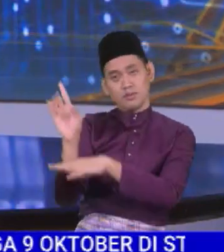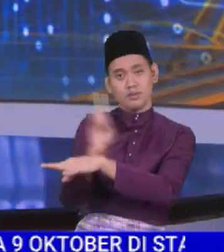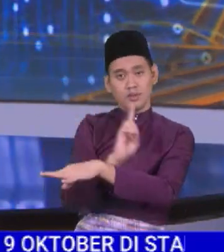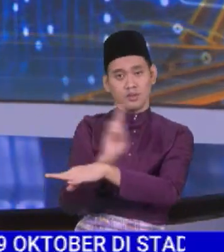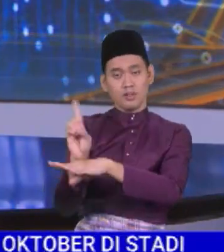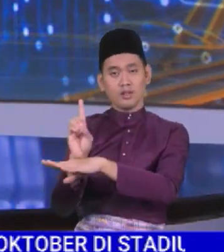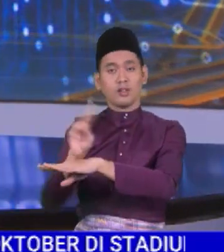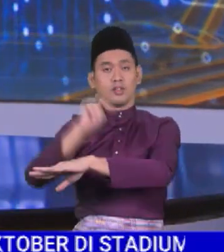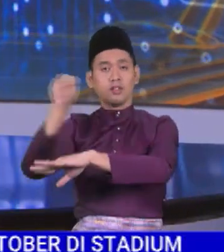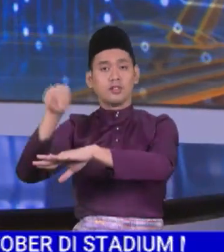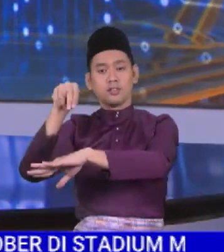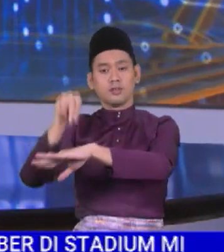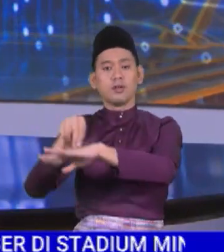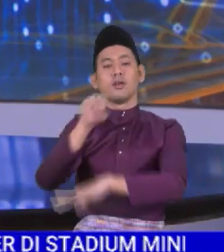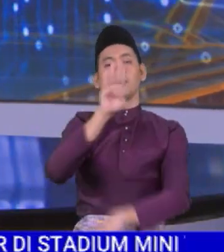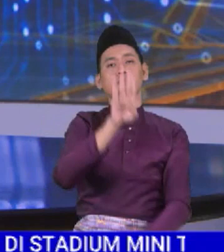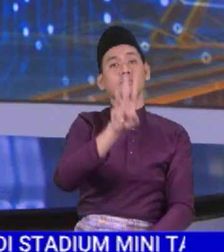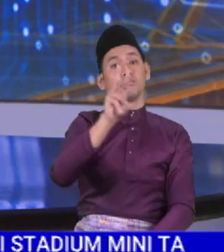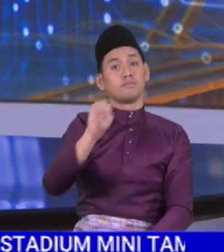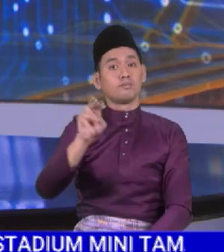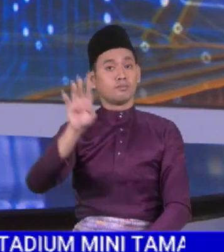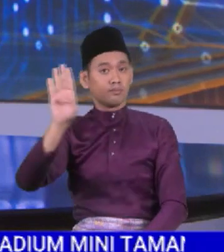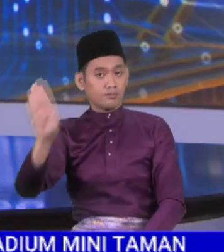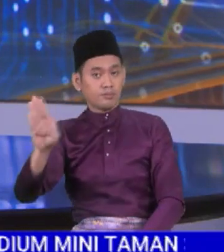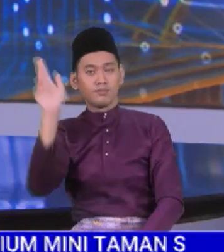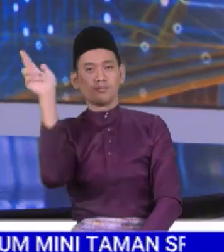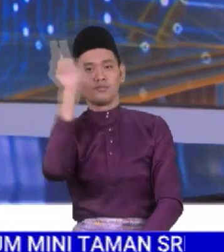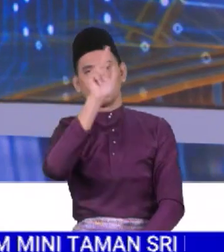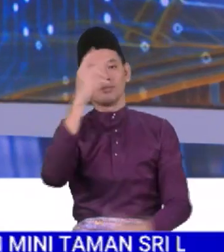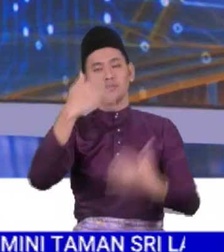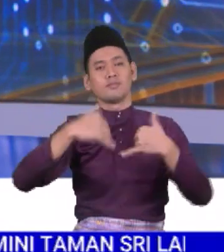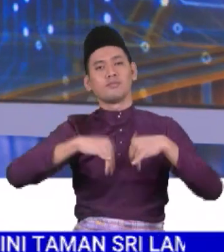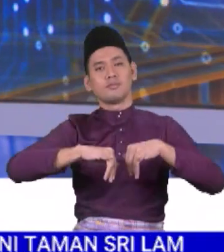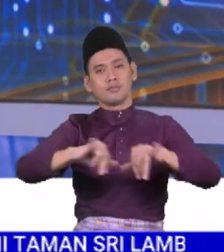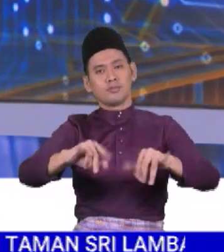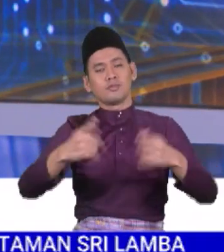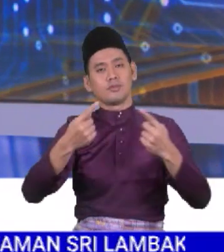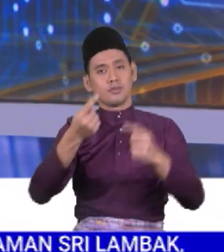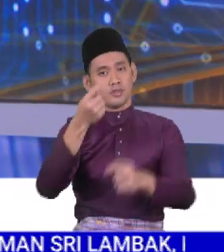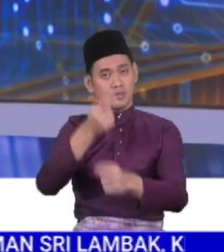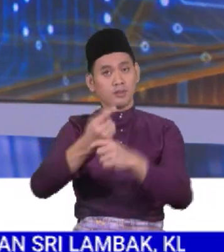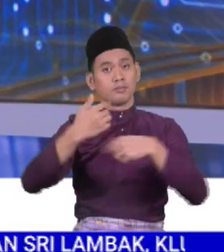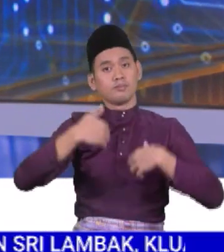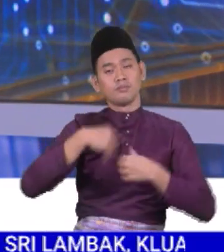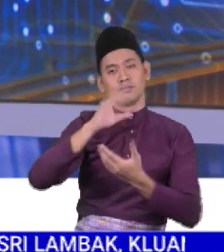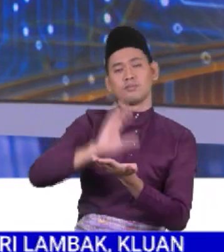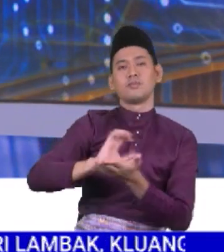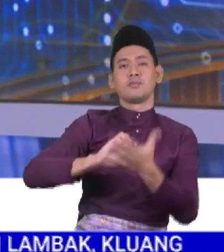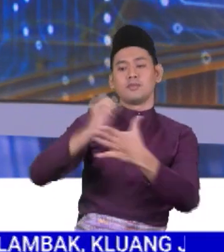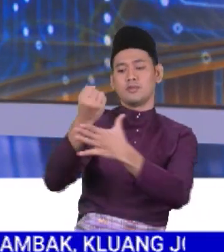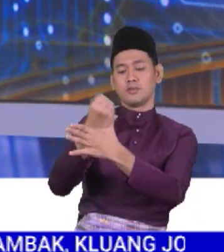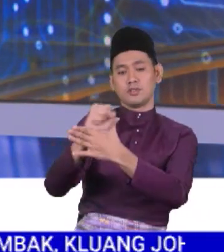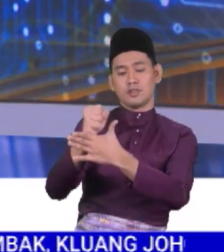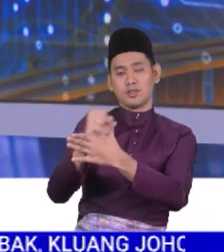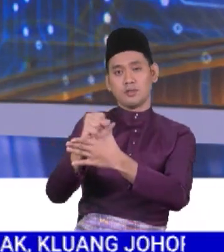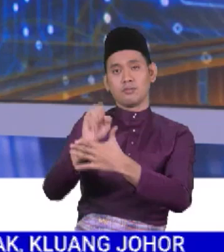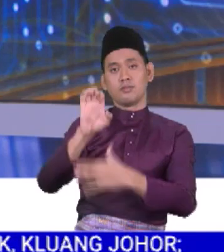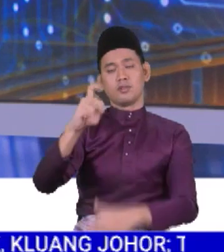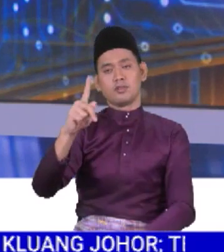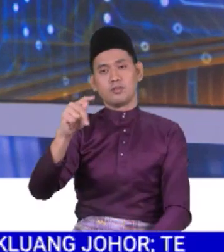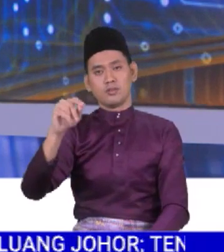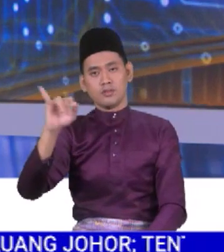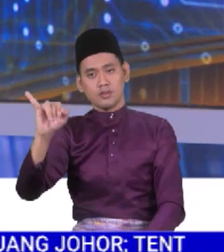Nasional Berhad DNB. Manakala kerajaan pula akan mengekalkan pegangan saham 35% ekuiti